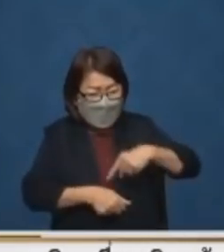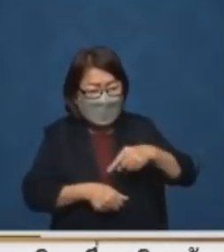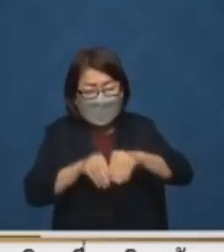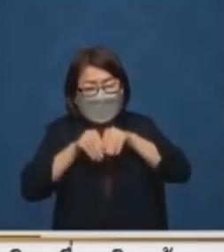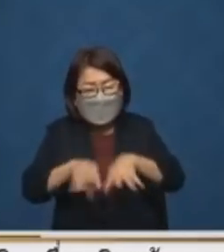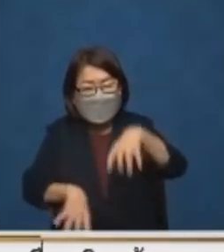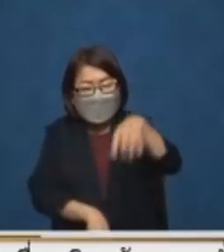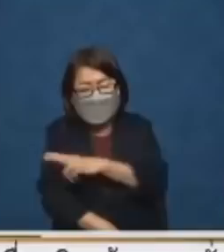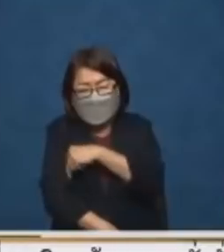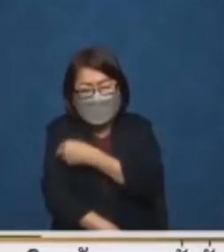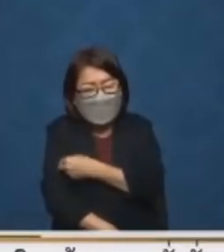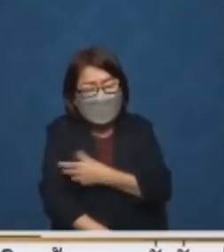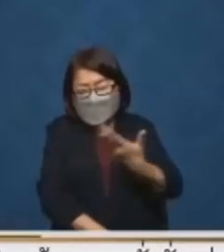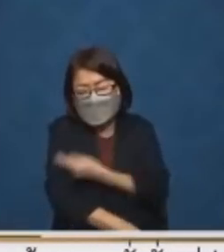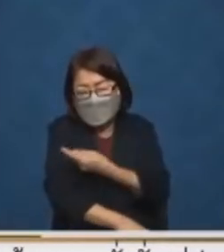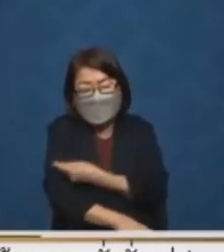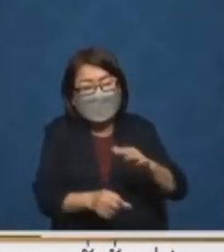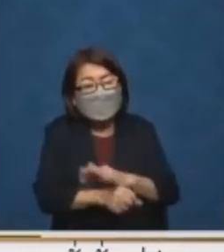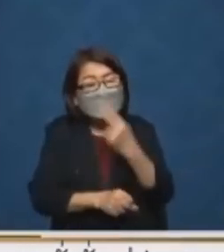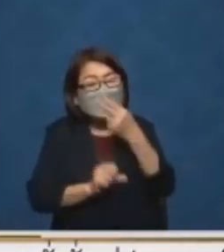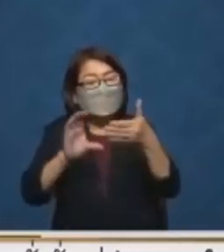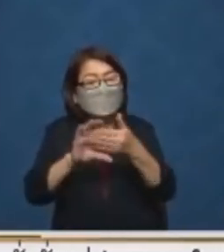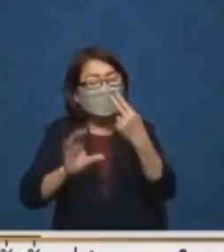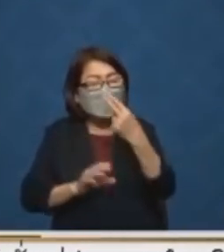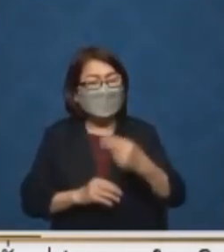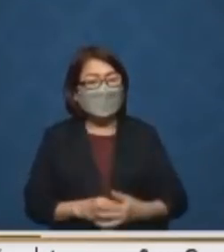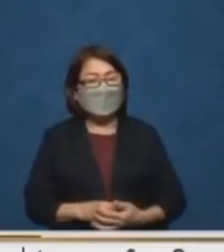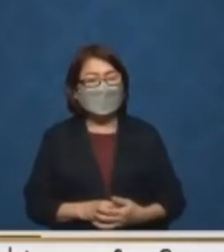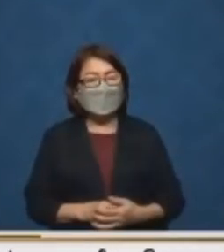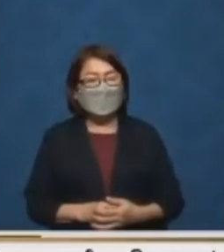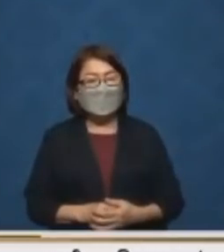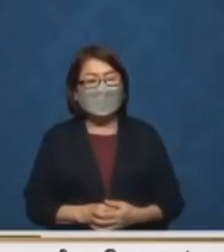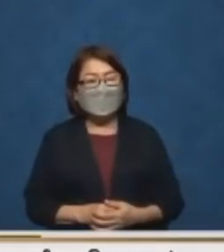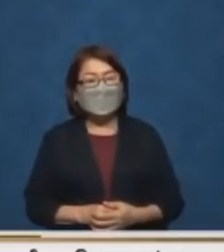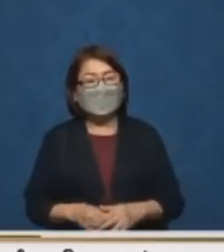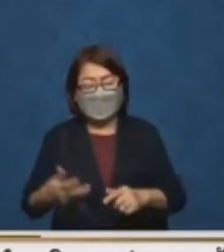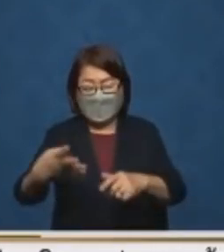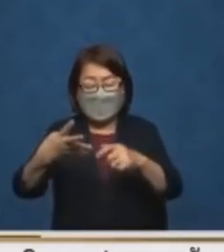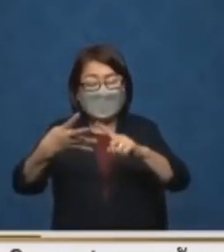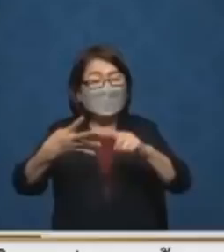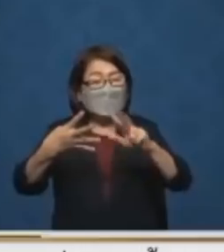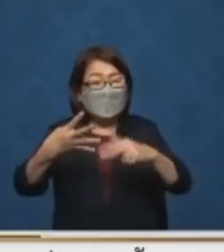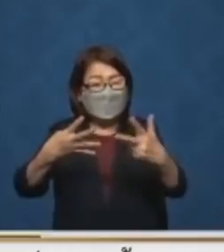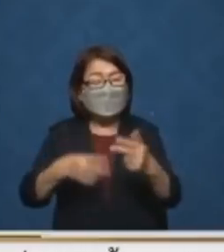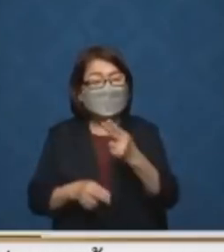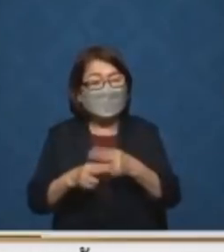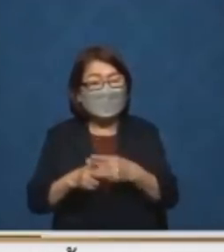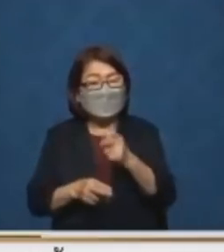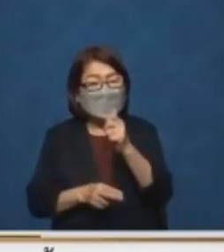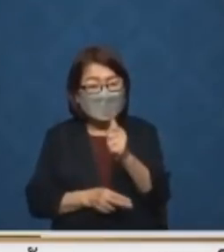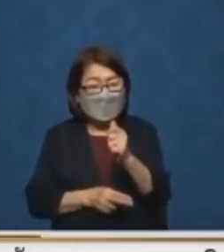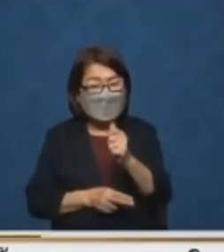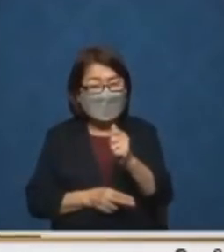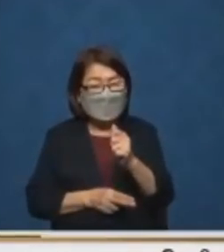นของพน้องคนไทย ไปดคิปครับทยมาท 3 วัคซีน AstraZeneca ที่ผลิตในป